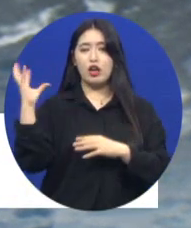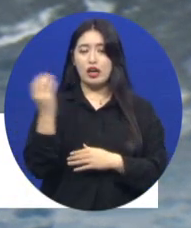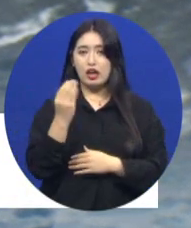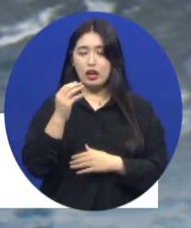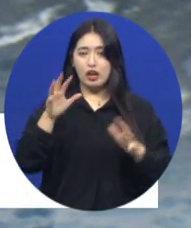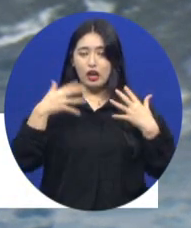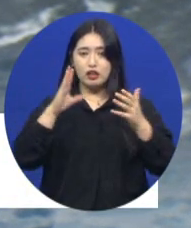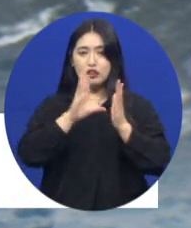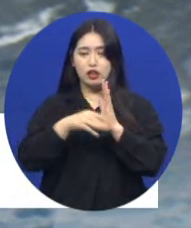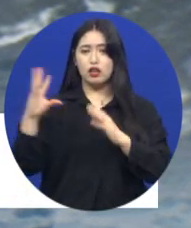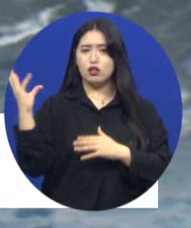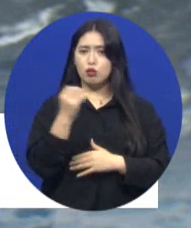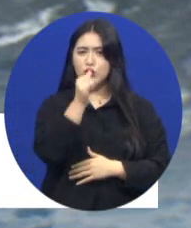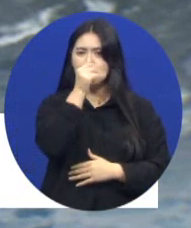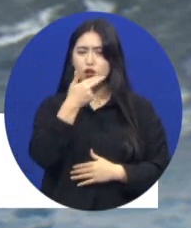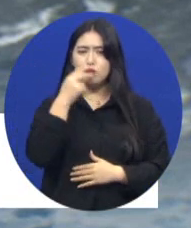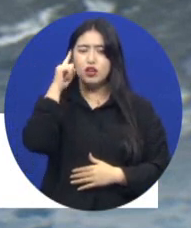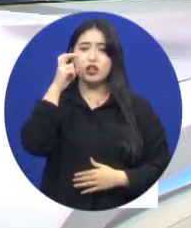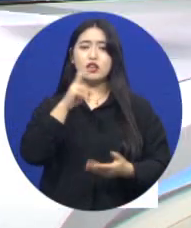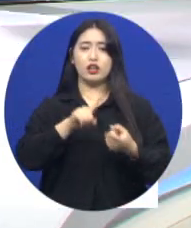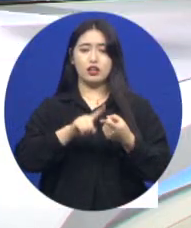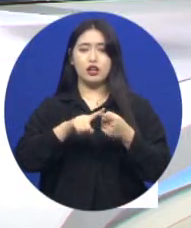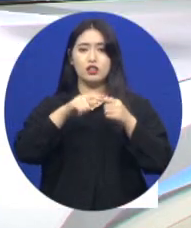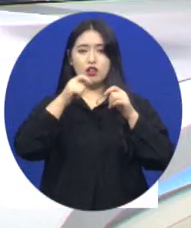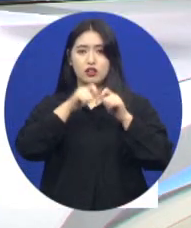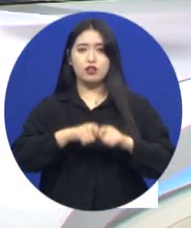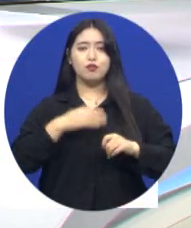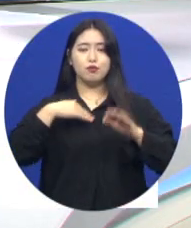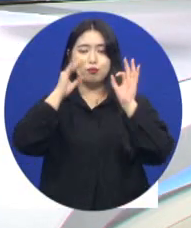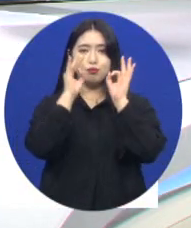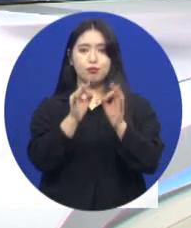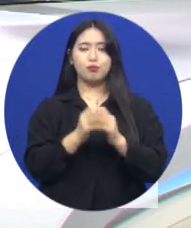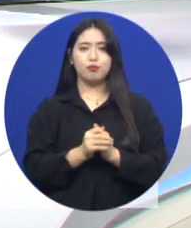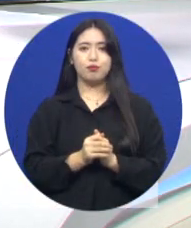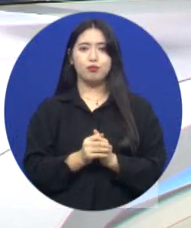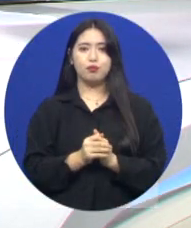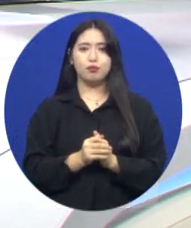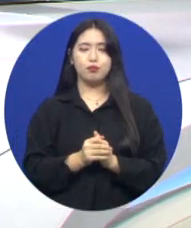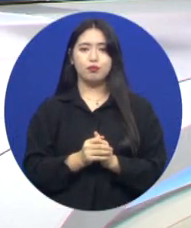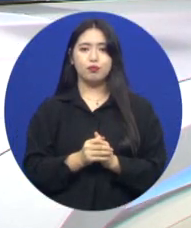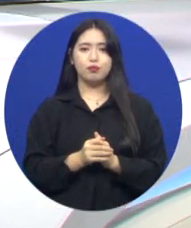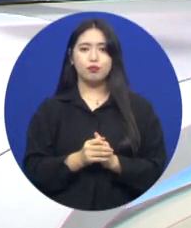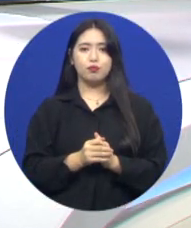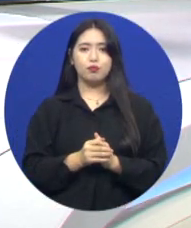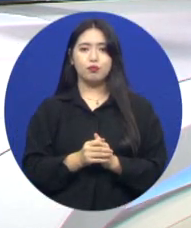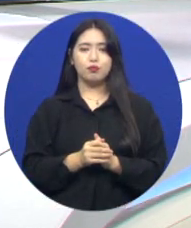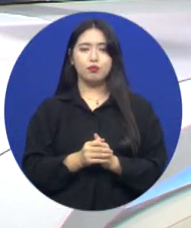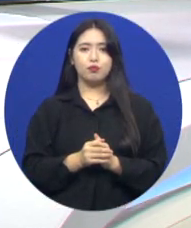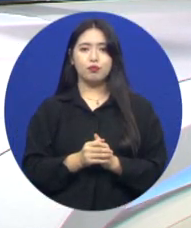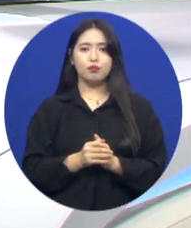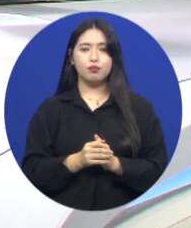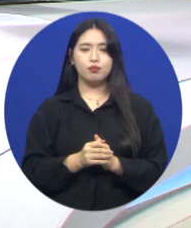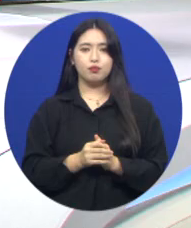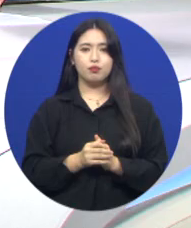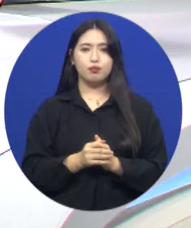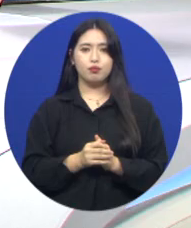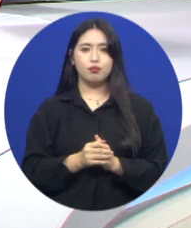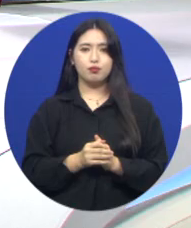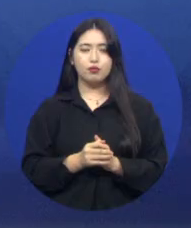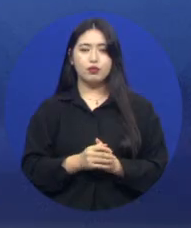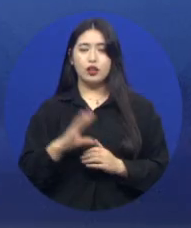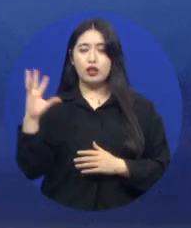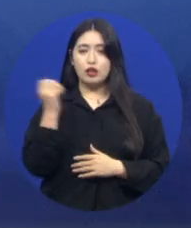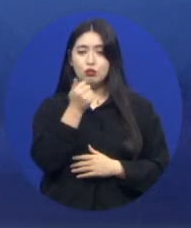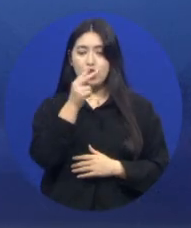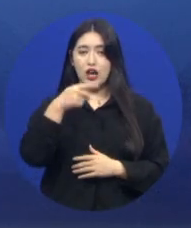전망 을 취재기자와 함께 자세히 알아보겠습니다 스튜디오에 조인호 기자 나와 있습니다 그중에서 기자 예 자